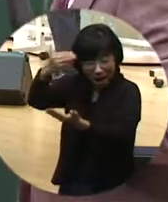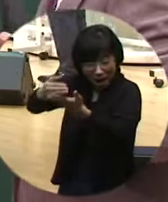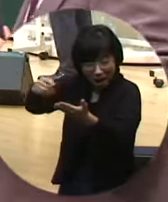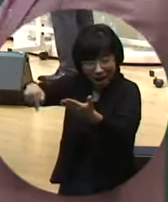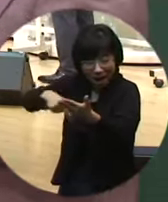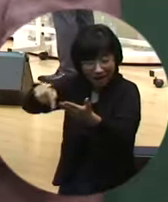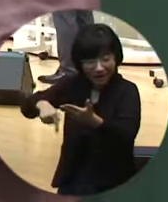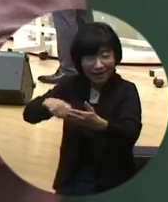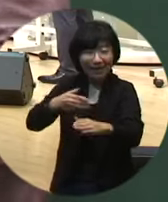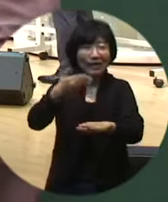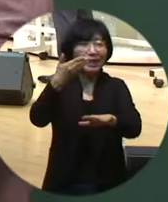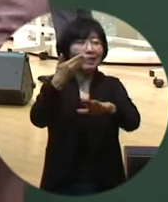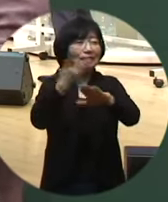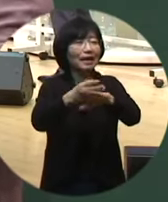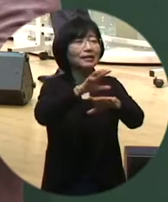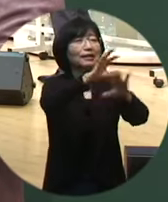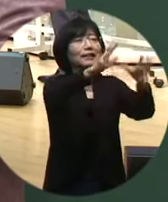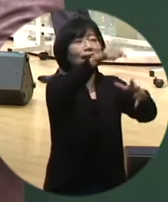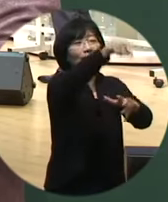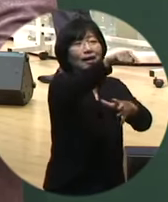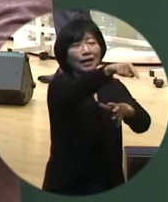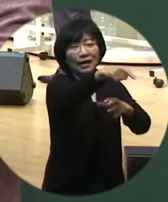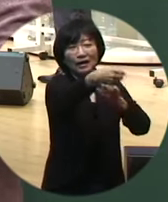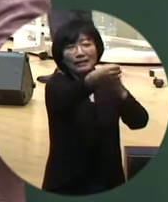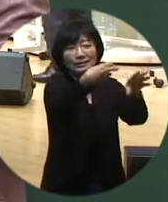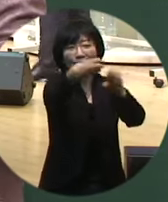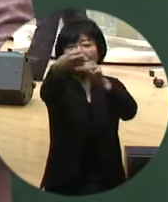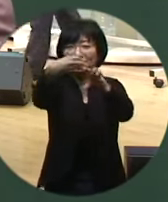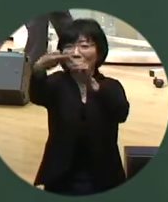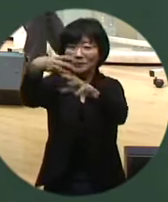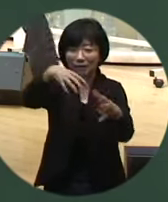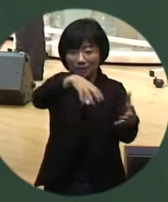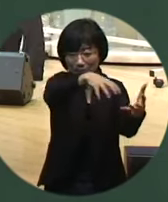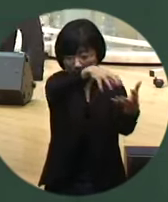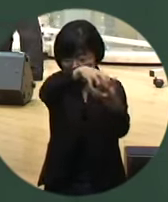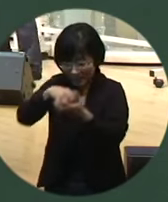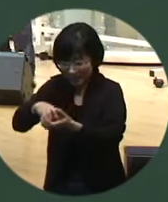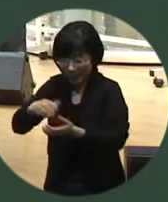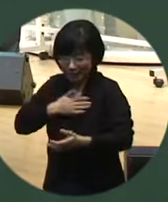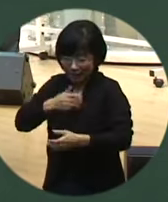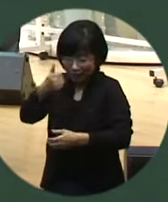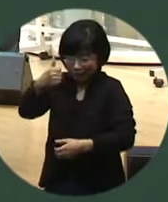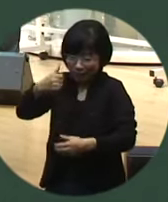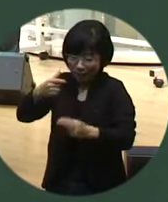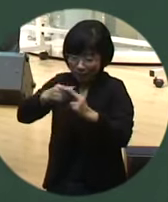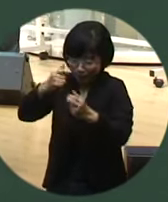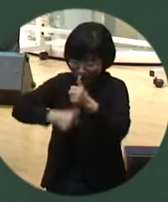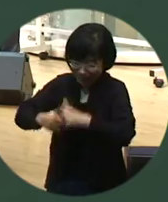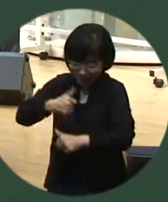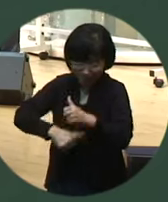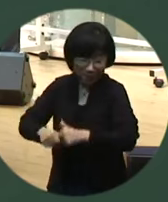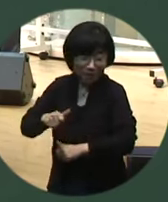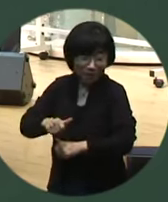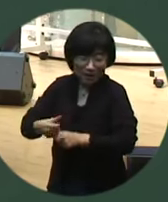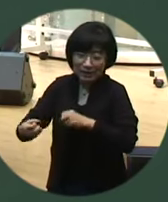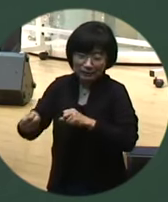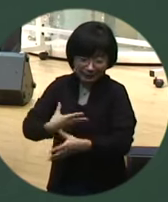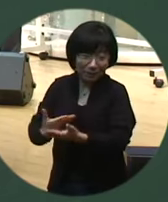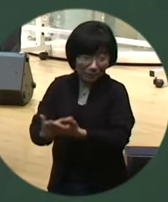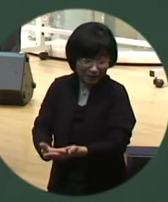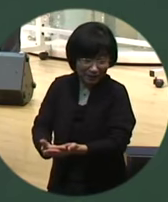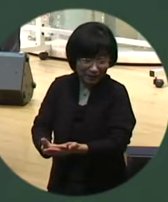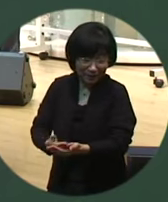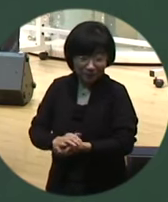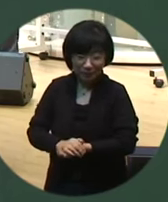world. 성취될 언약이 보인단 말은 여러분 우리가 받을 응답이 전 세계에 흩어져 있는 거예요. The fact that you're able to see the covenant